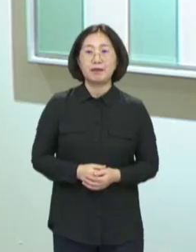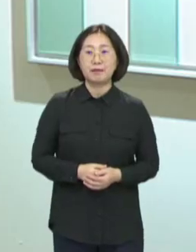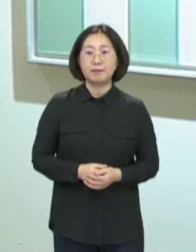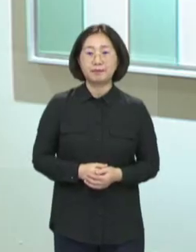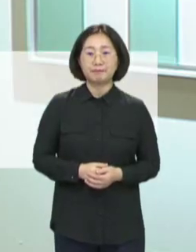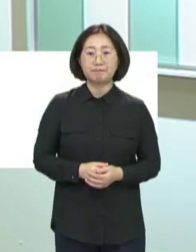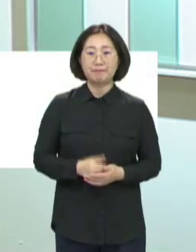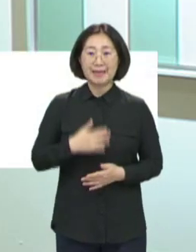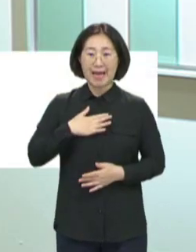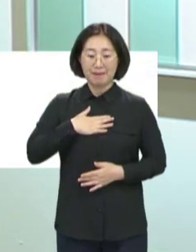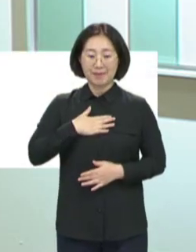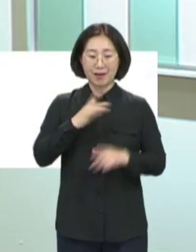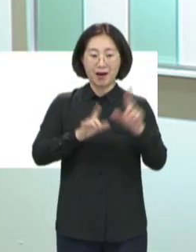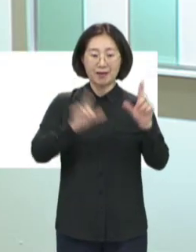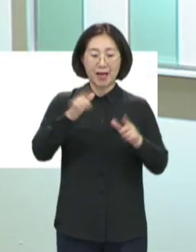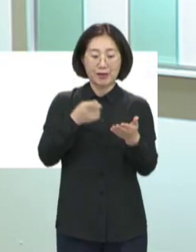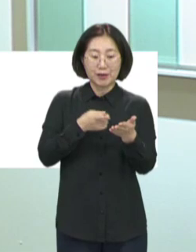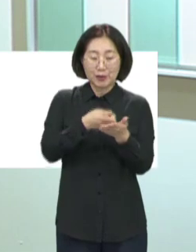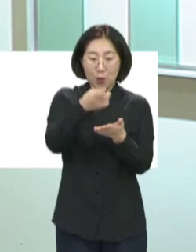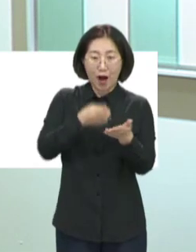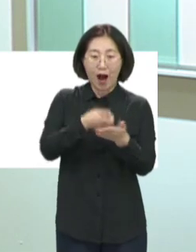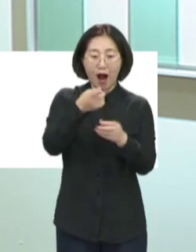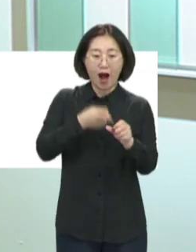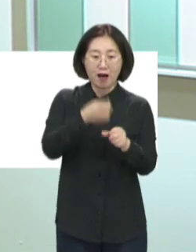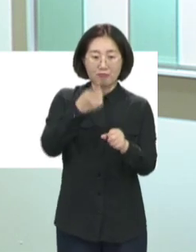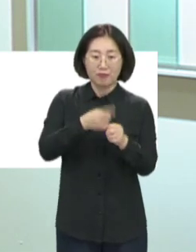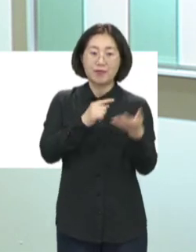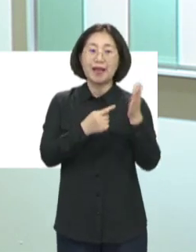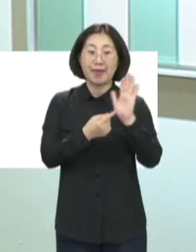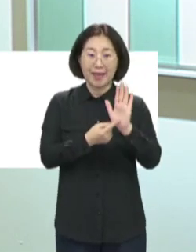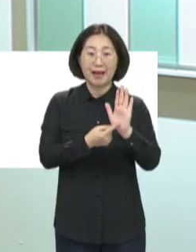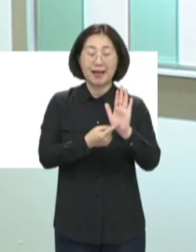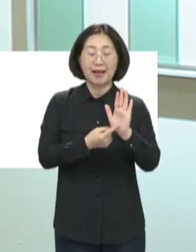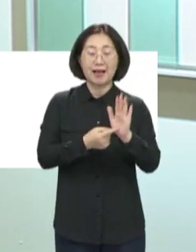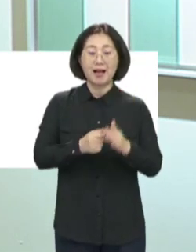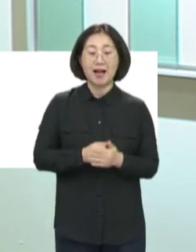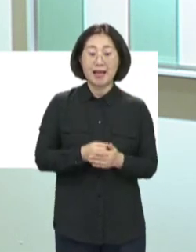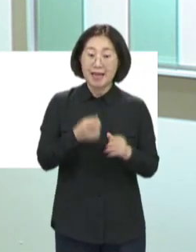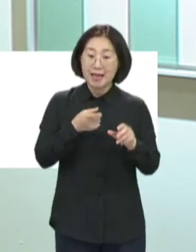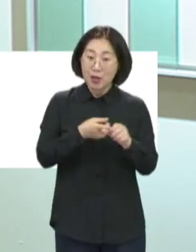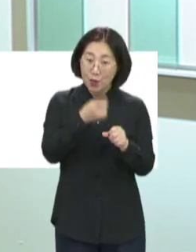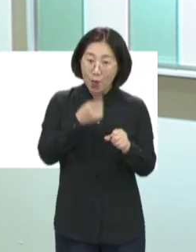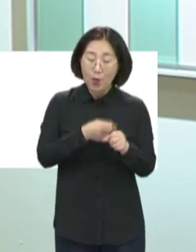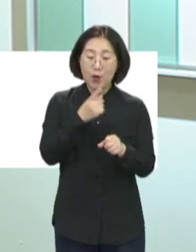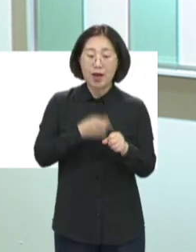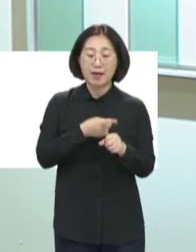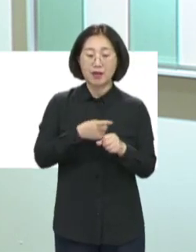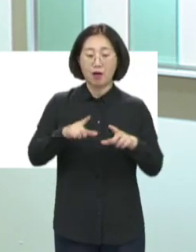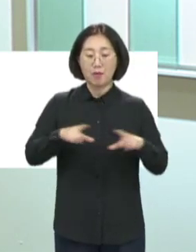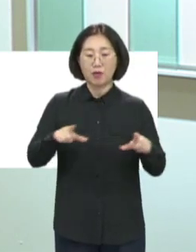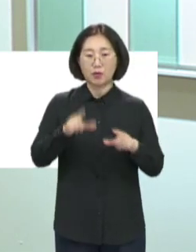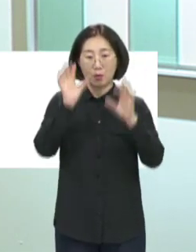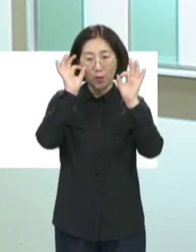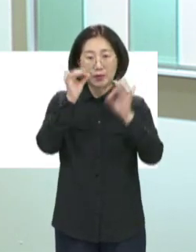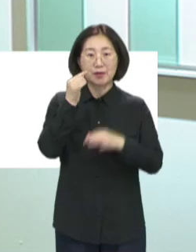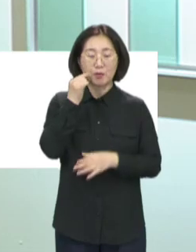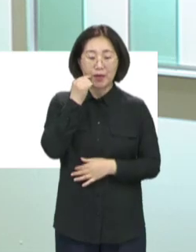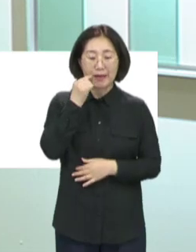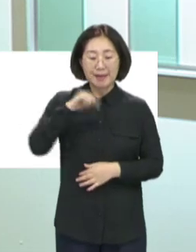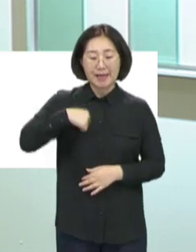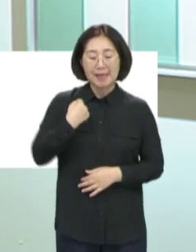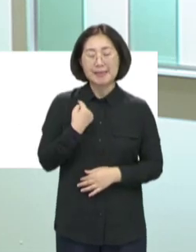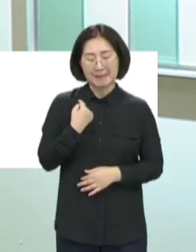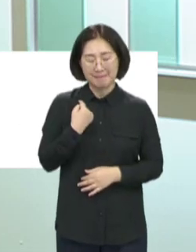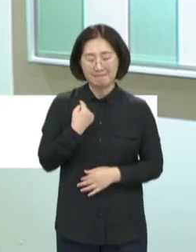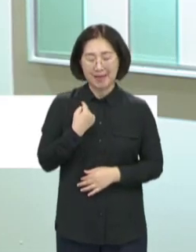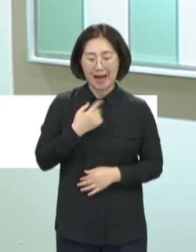감정의 형태를 조각으로 드러내는 작업을 진행하였고요. 이 작업을 통해서 평소에 보지 못했던 자신의